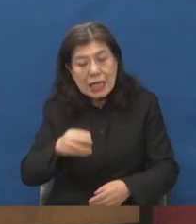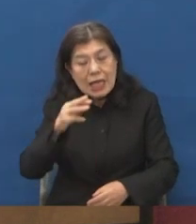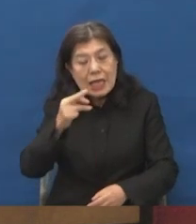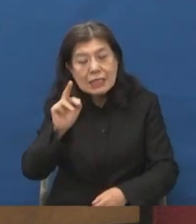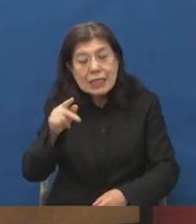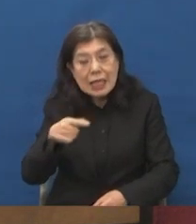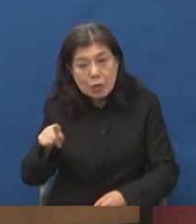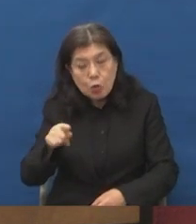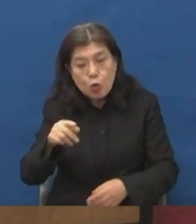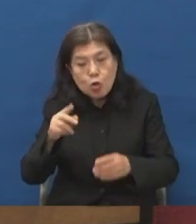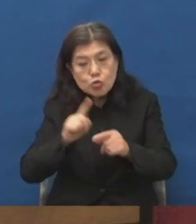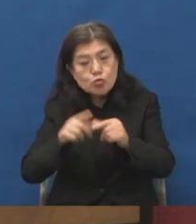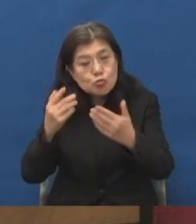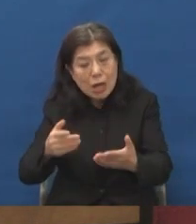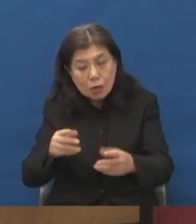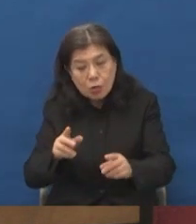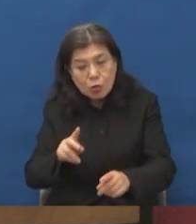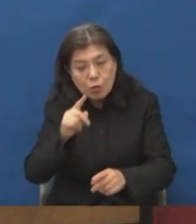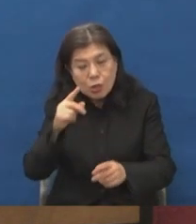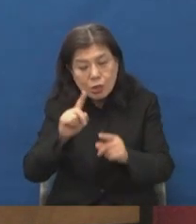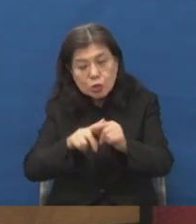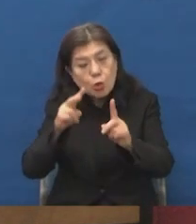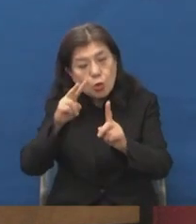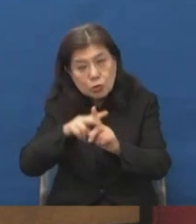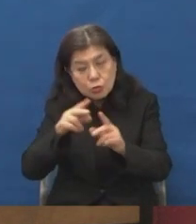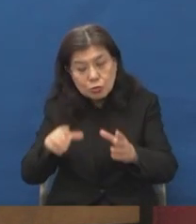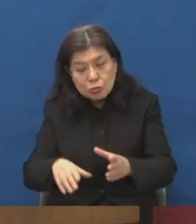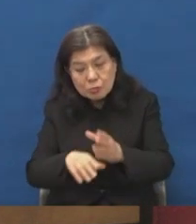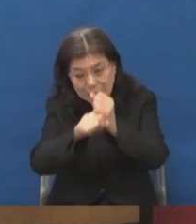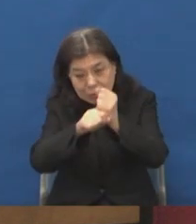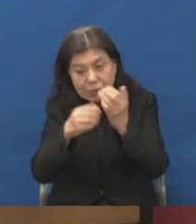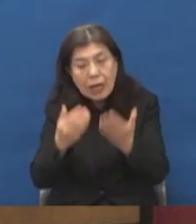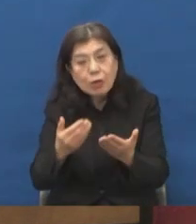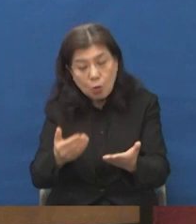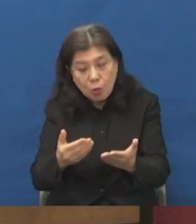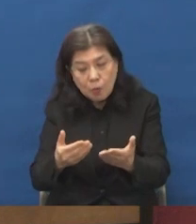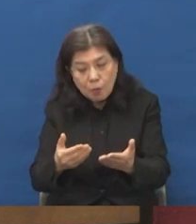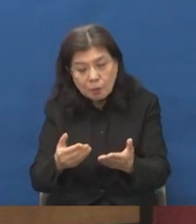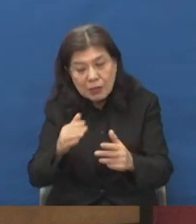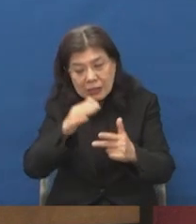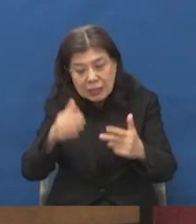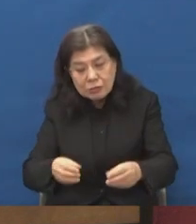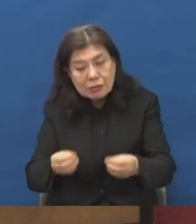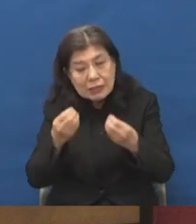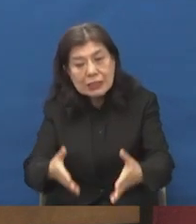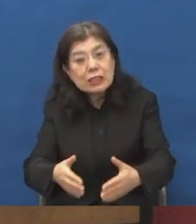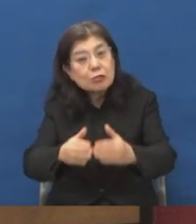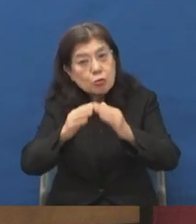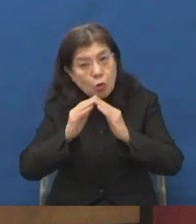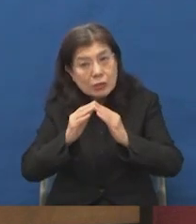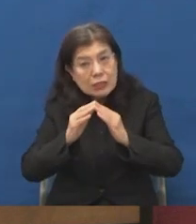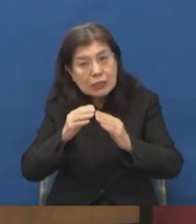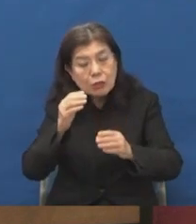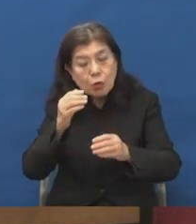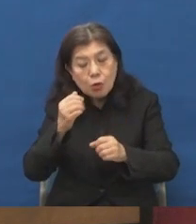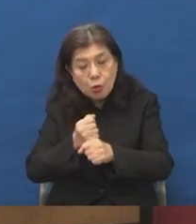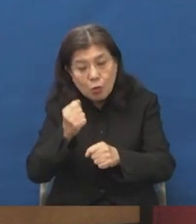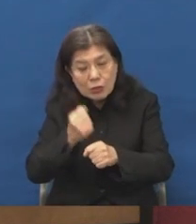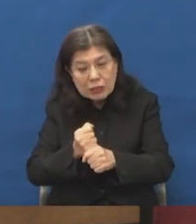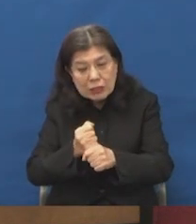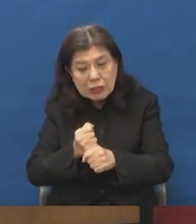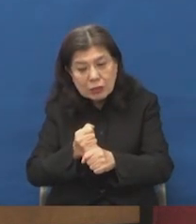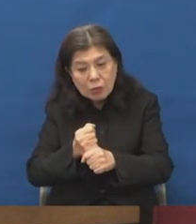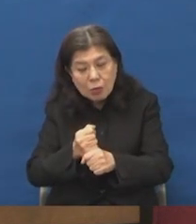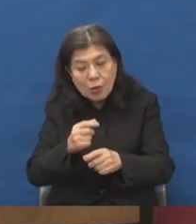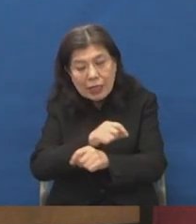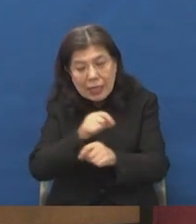小中一貫教育校、施設新築工事、請負契約の変更、ほか2件、以上3件